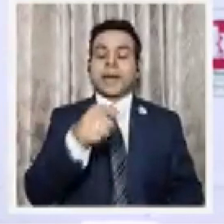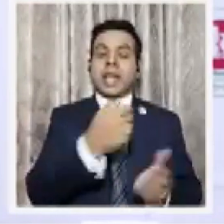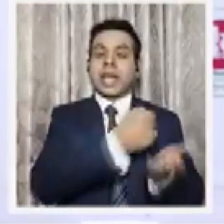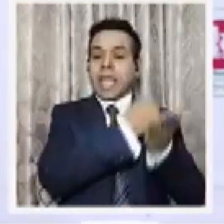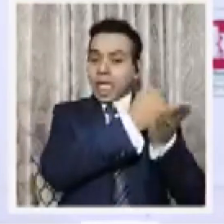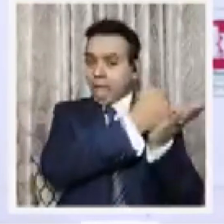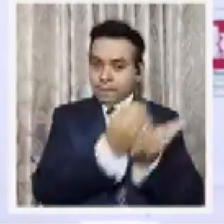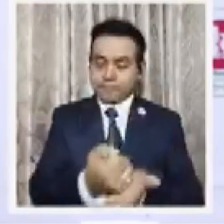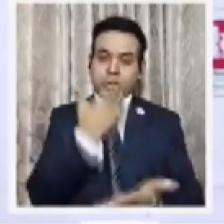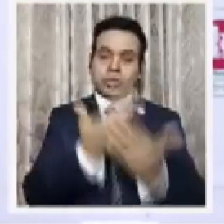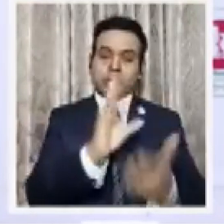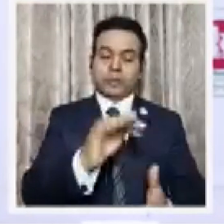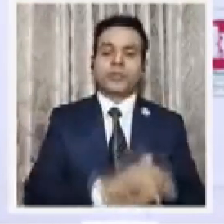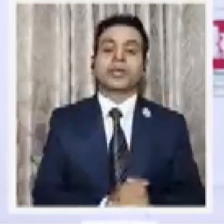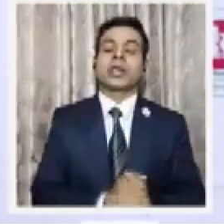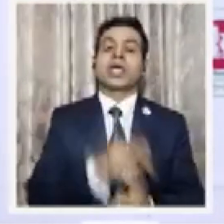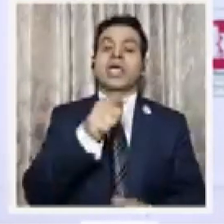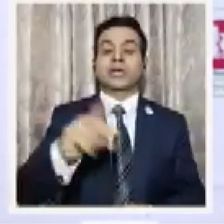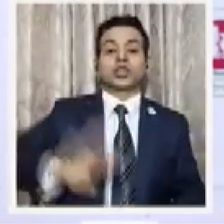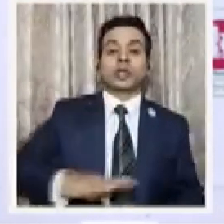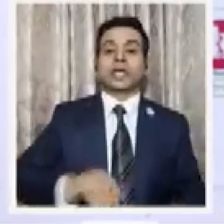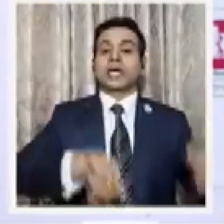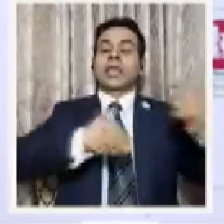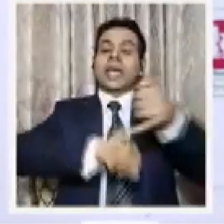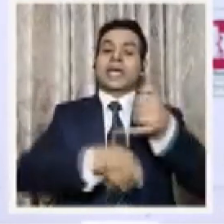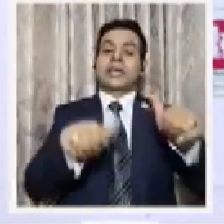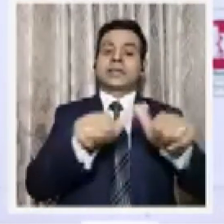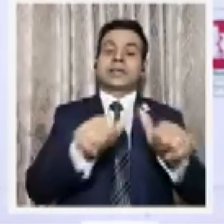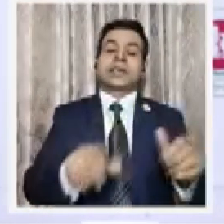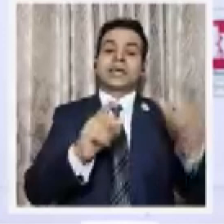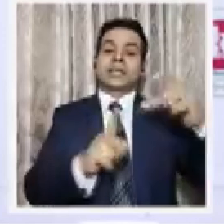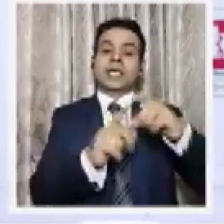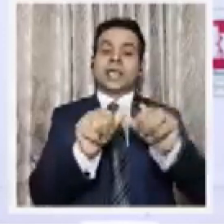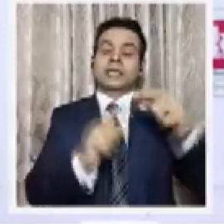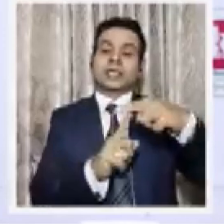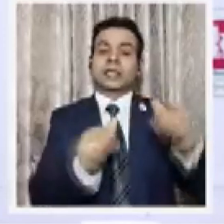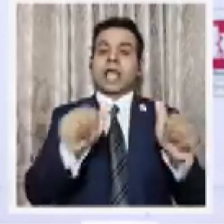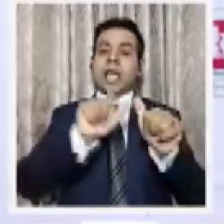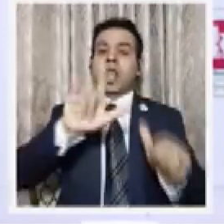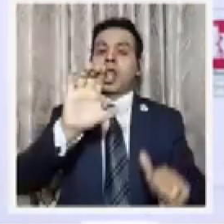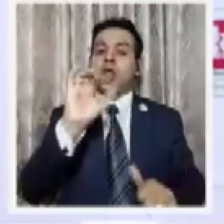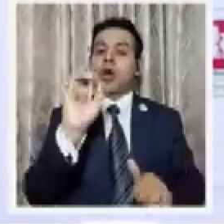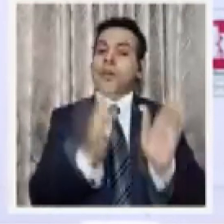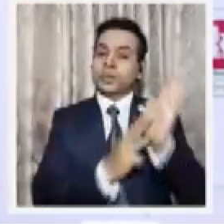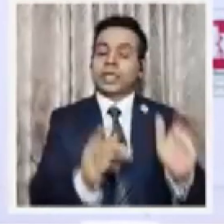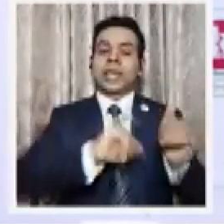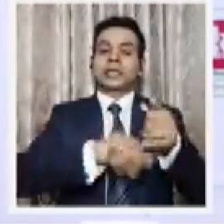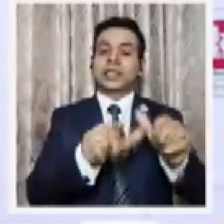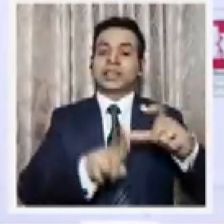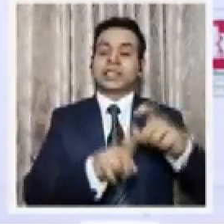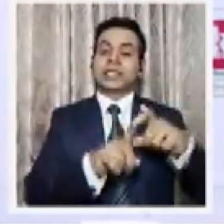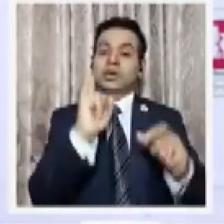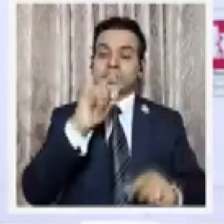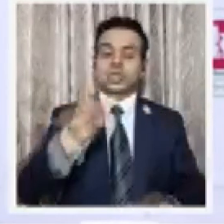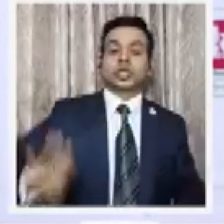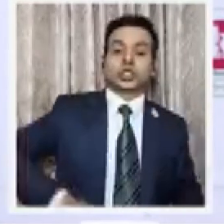ইসলাম এমপিকে, মাননীয় মন্ত্রী স্থানীয় সরকার পল্লী উন্নয়ন ও সমবন মন্ত্রণালয়ে। আমরা কৃতজ্ঞতা জানাই জনাব সাদাত